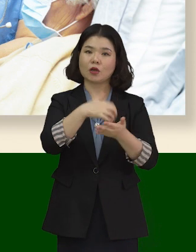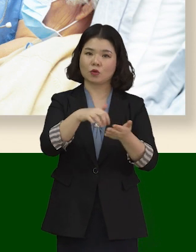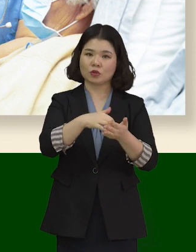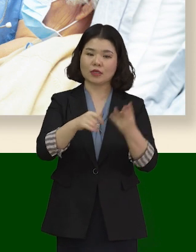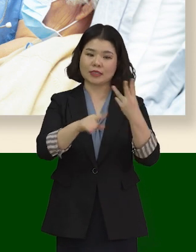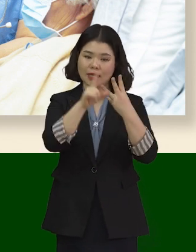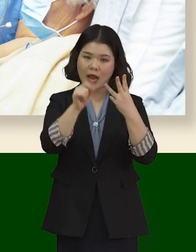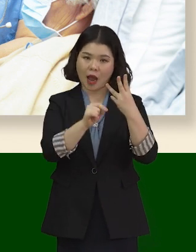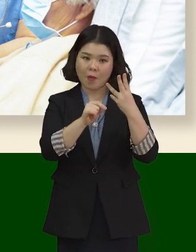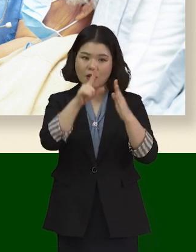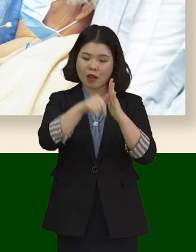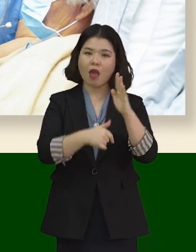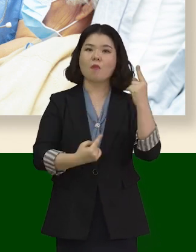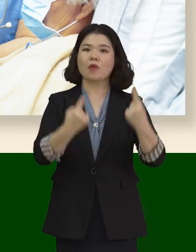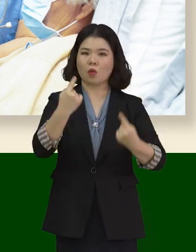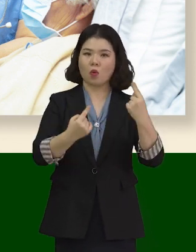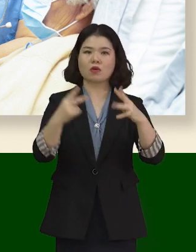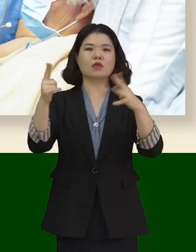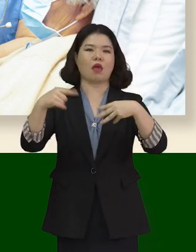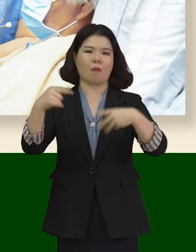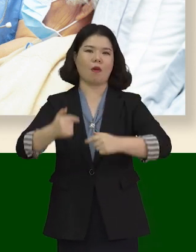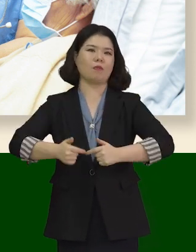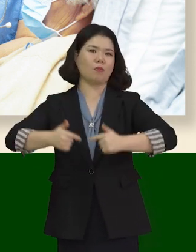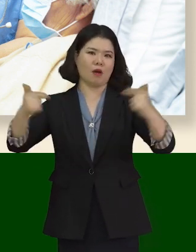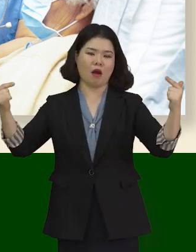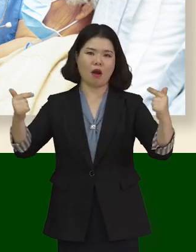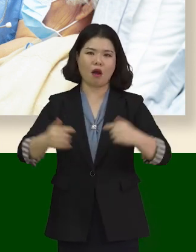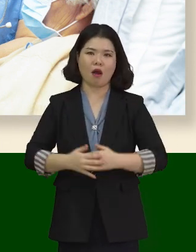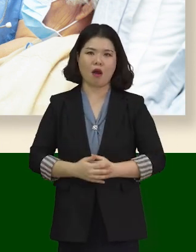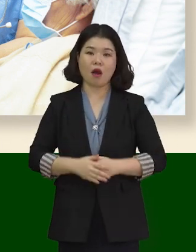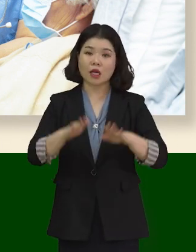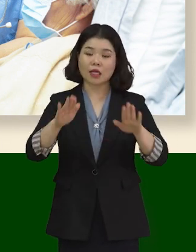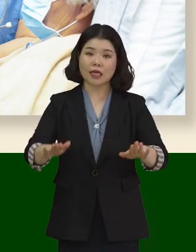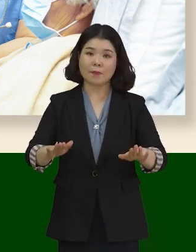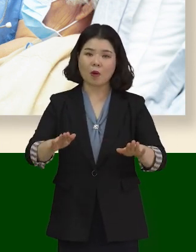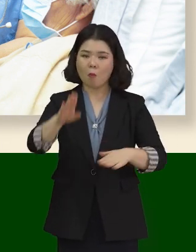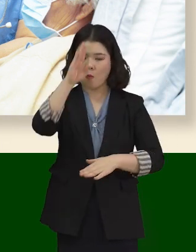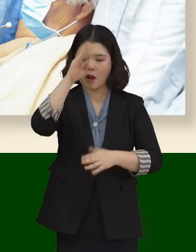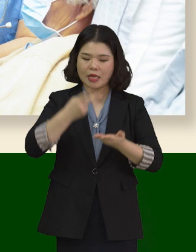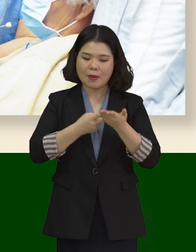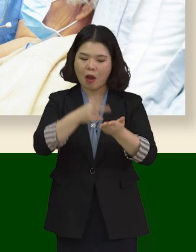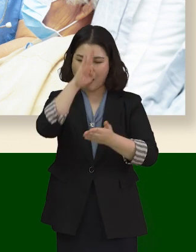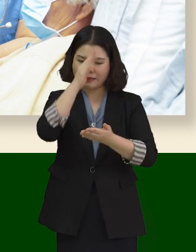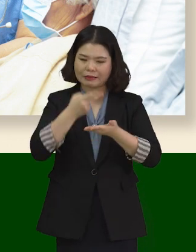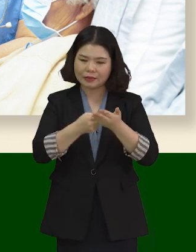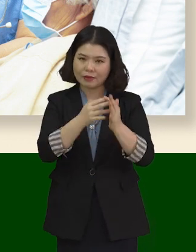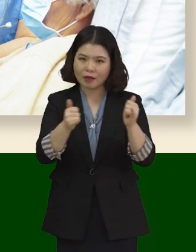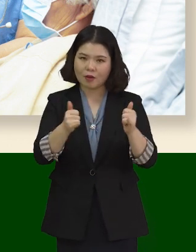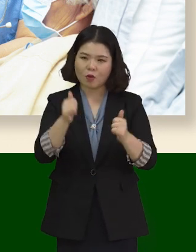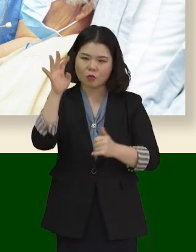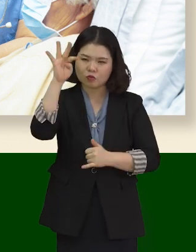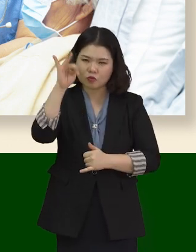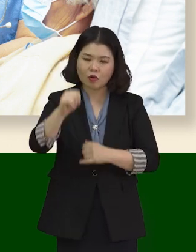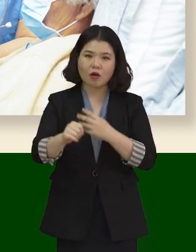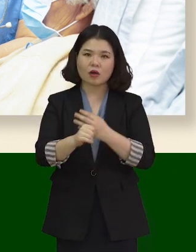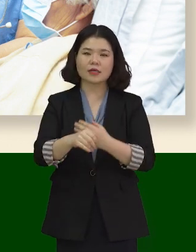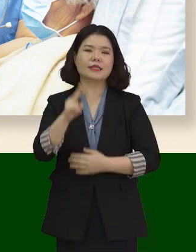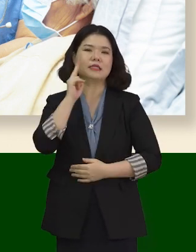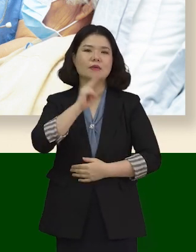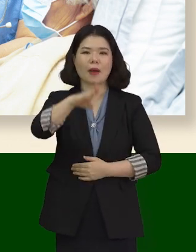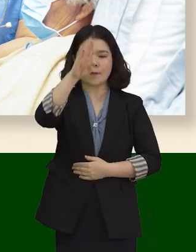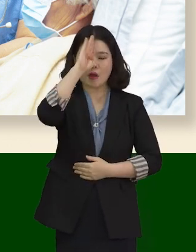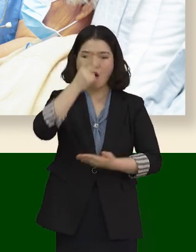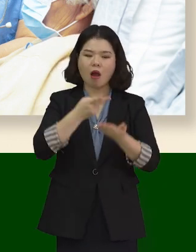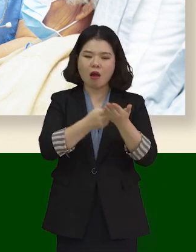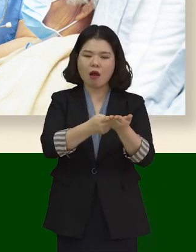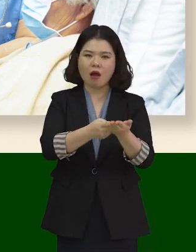지난 3월 정점대보다도 3배 가까이 많다면서 입원 환자가 늘면서 몇주 안에 중환자실이